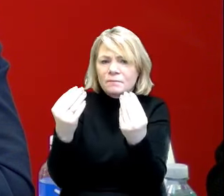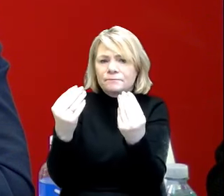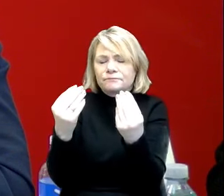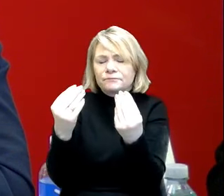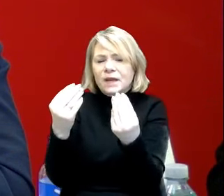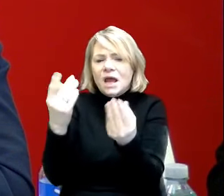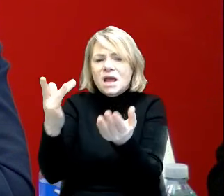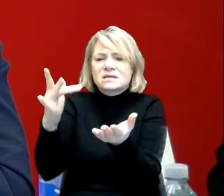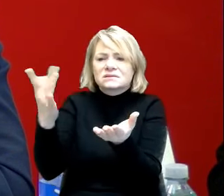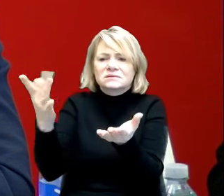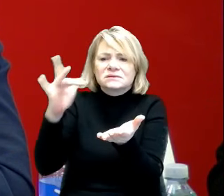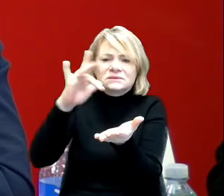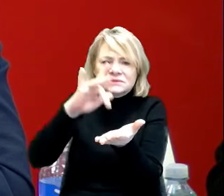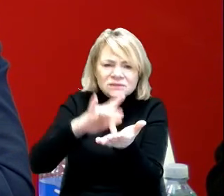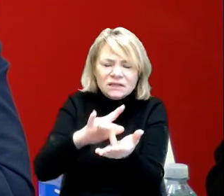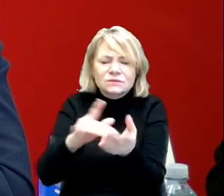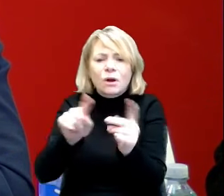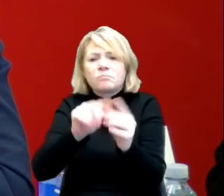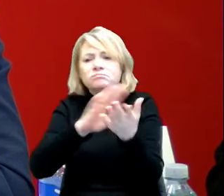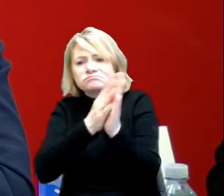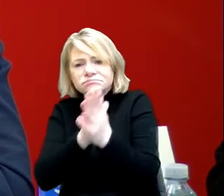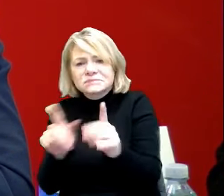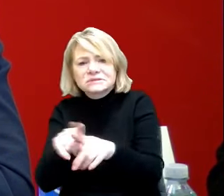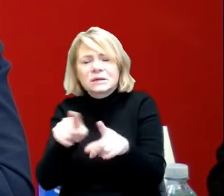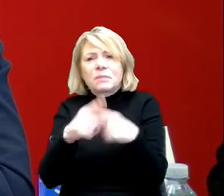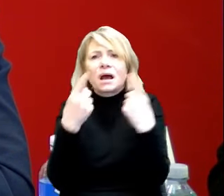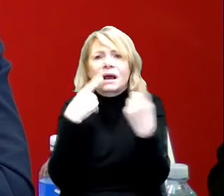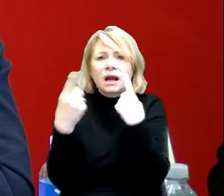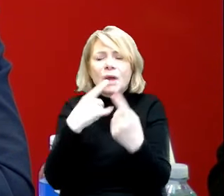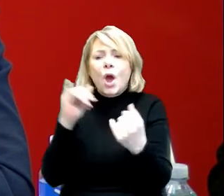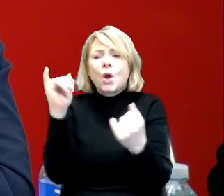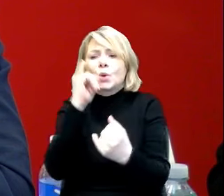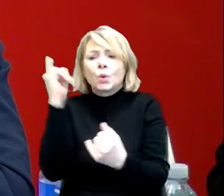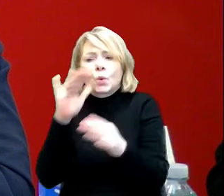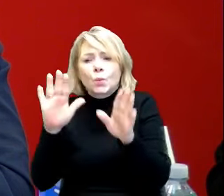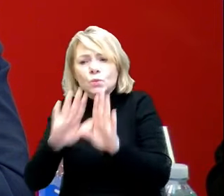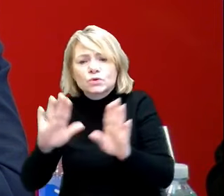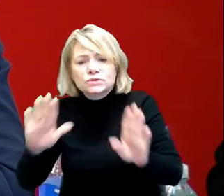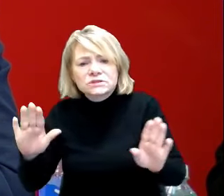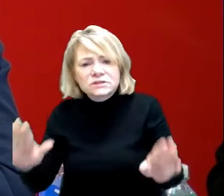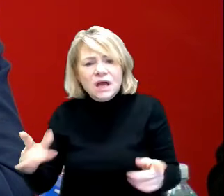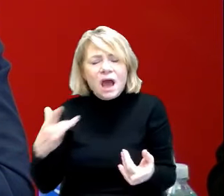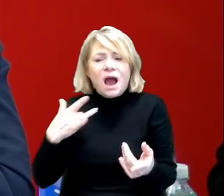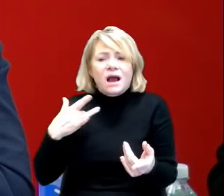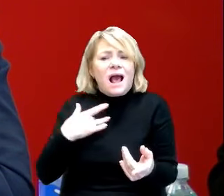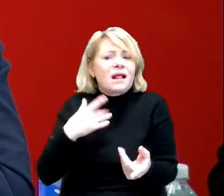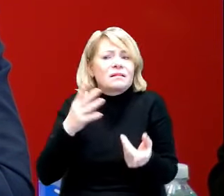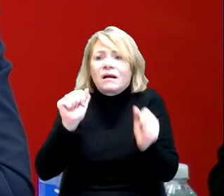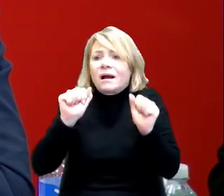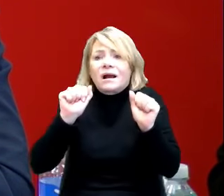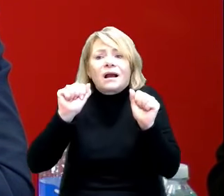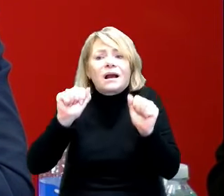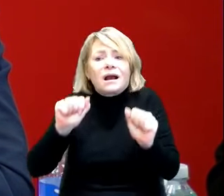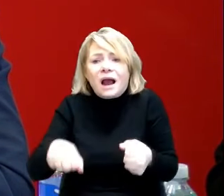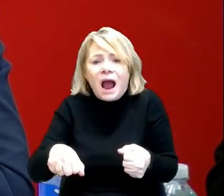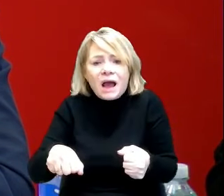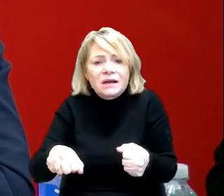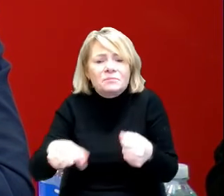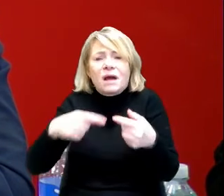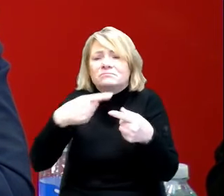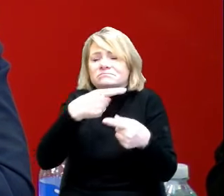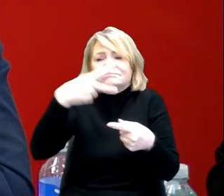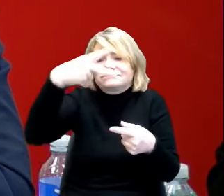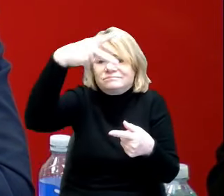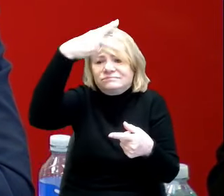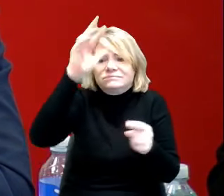koncepciją bet pakalbėjo su jūrų muziejum kad čia galbūt būtų galima vienam iš aukštų įrengti